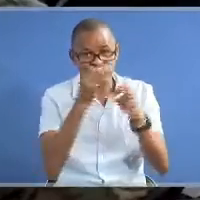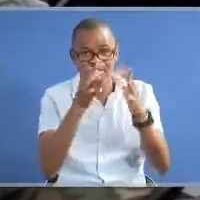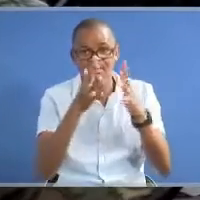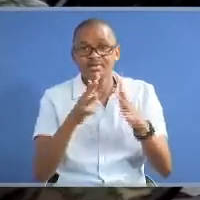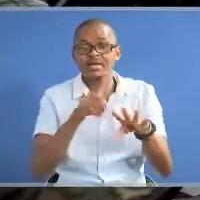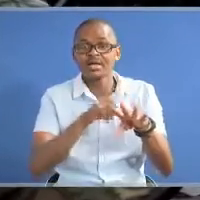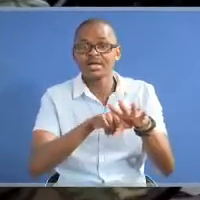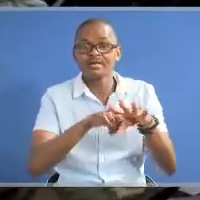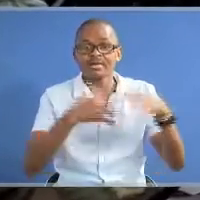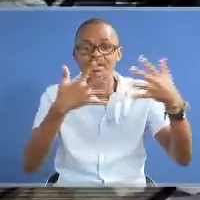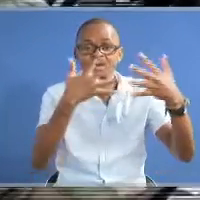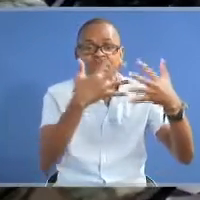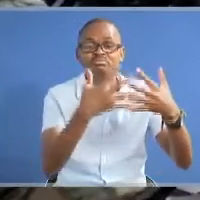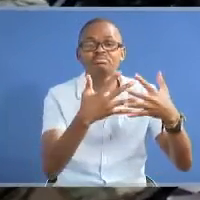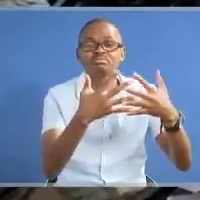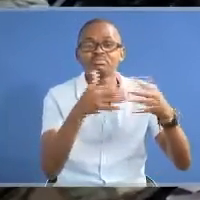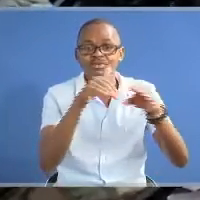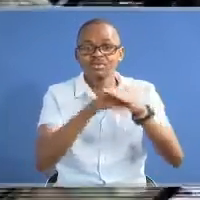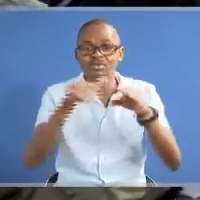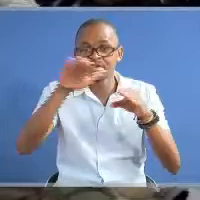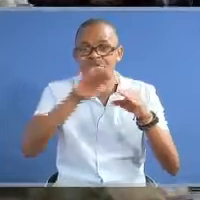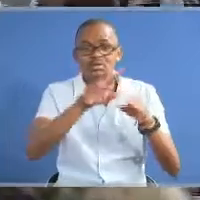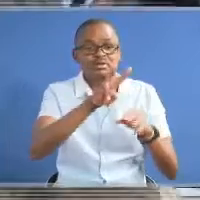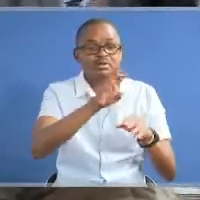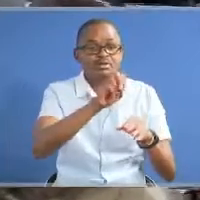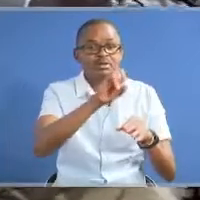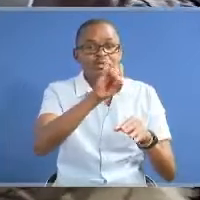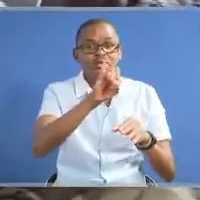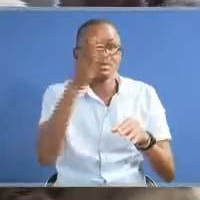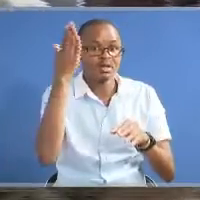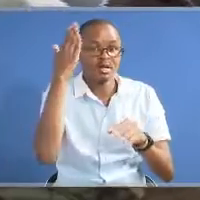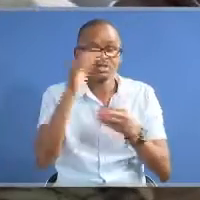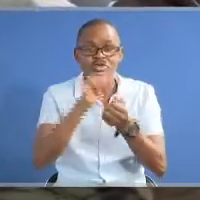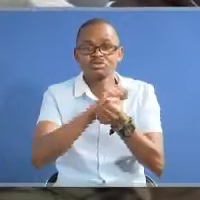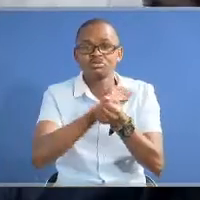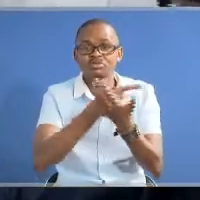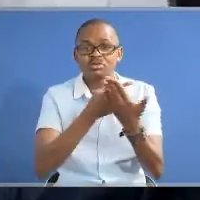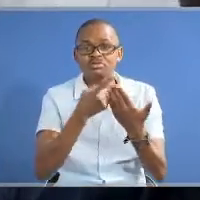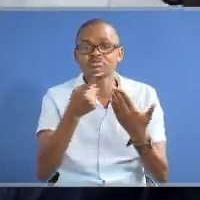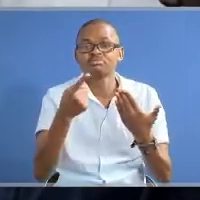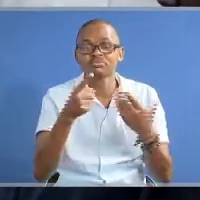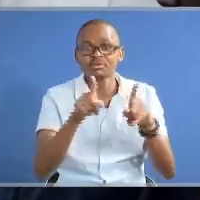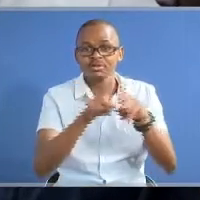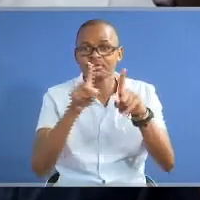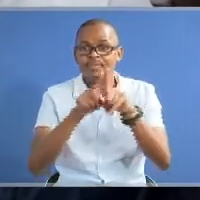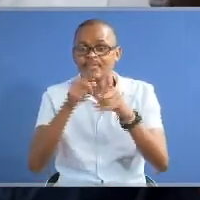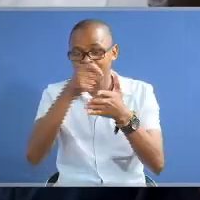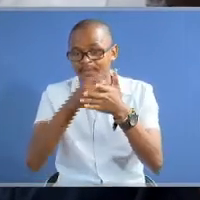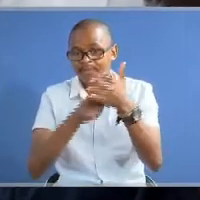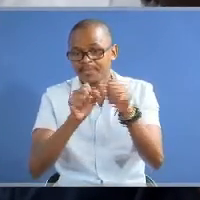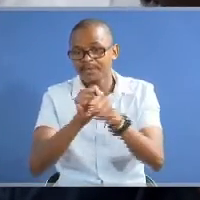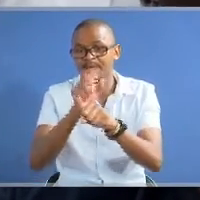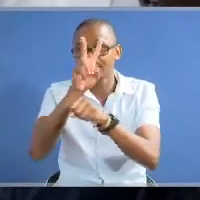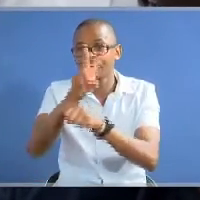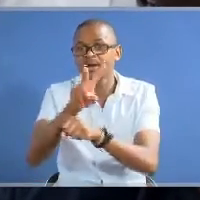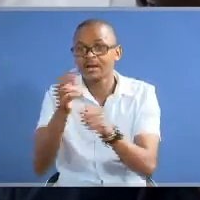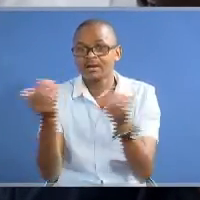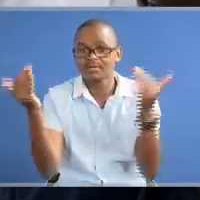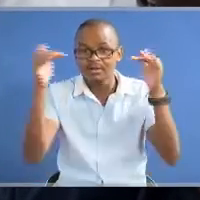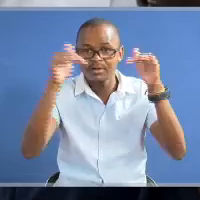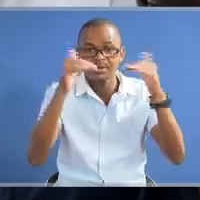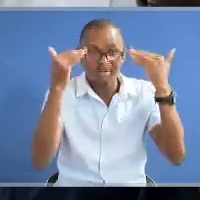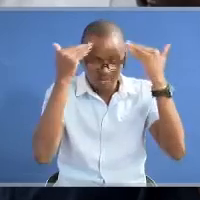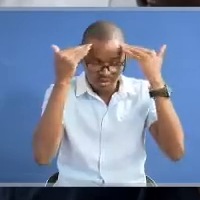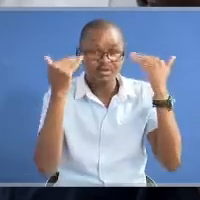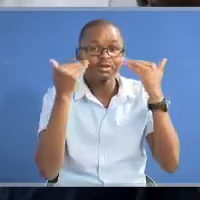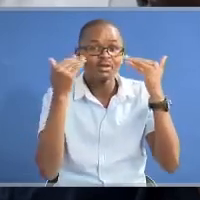polisi waliomkamata kwa vurumai katika eneo la Voi siku ya juma lililopita. Gavana Sonko na washukiwa wengine 12 walifikishwa